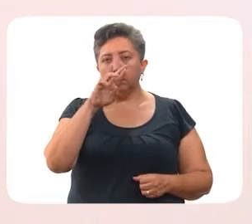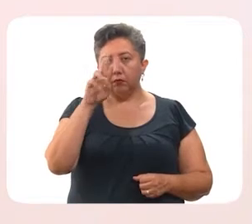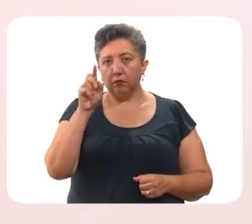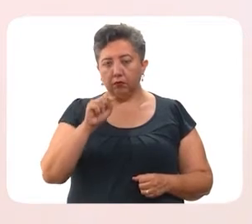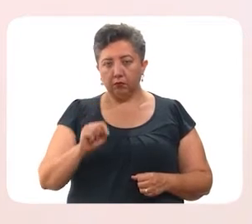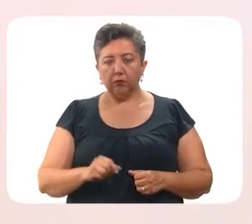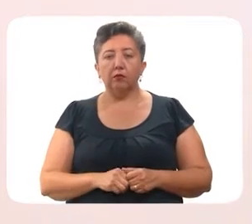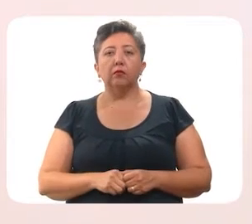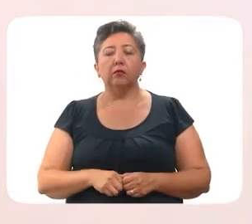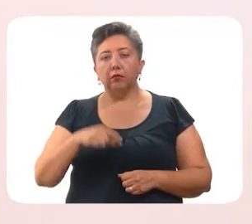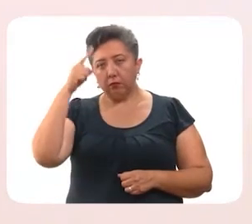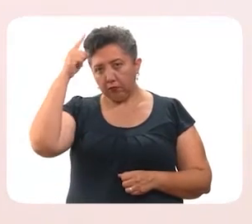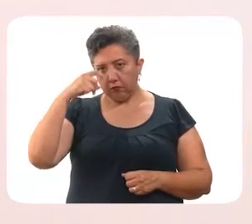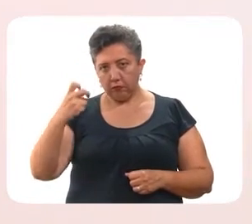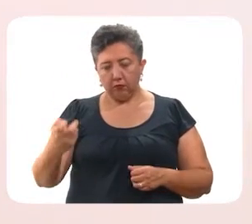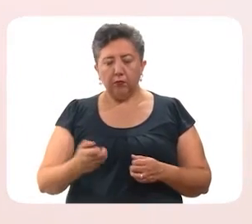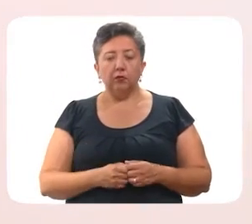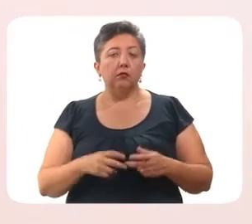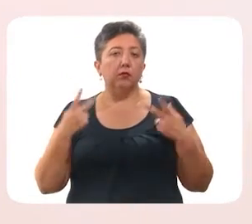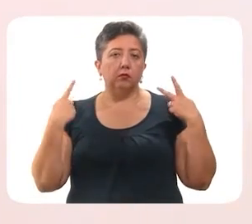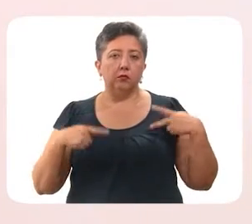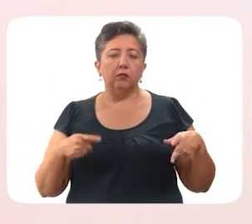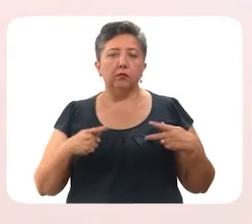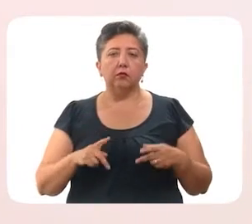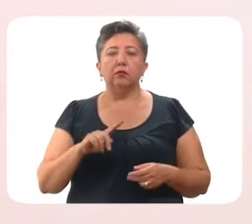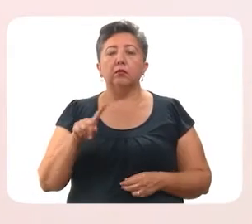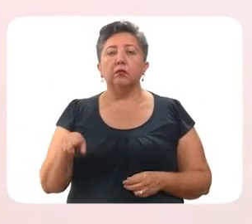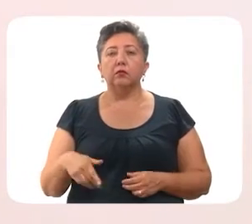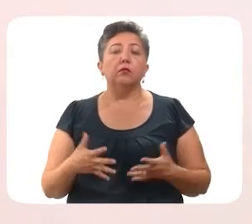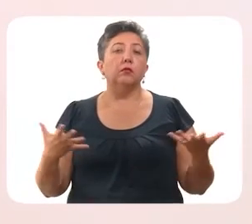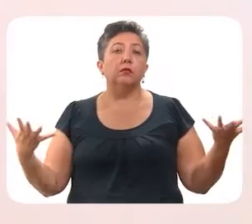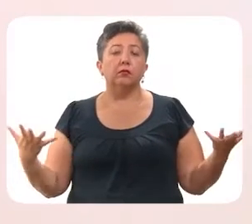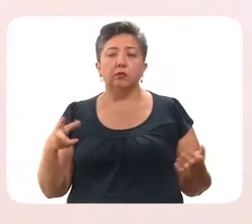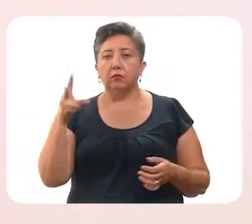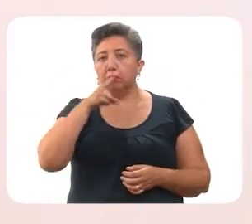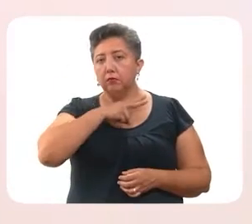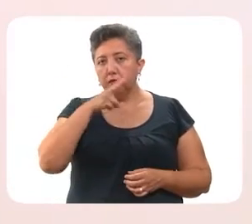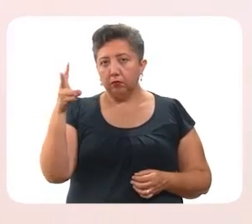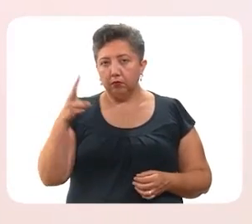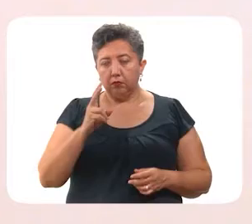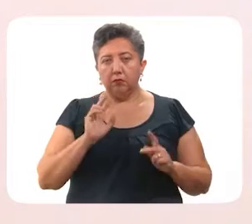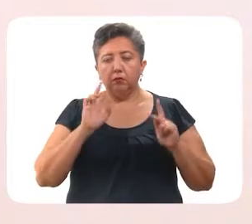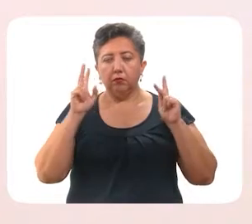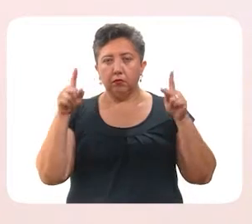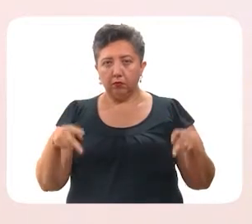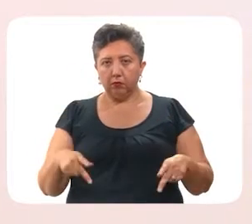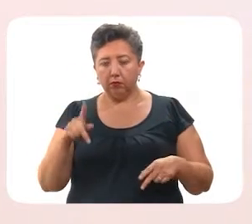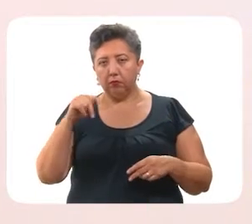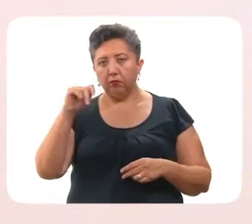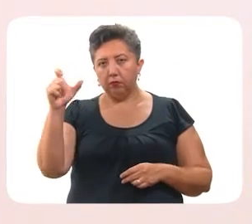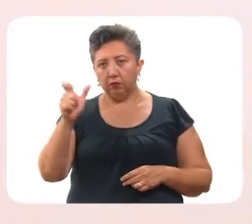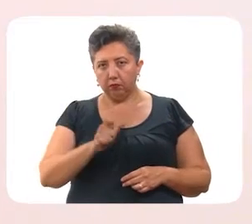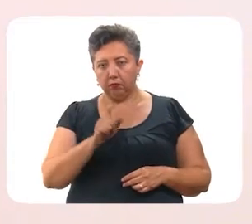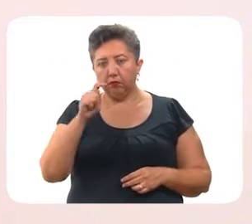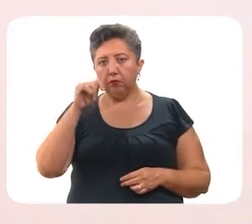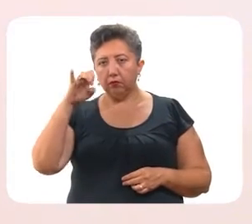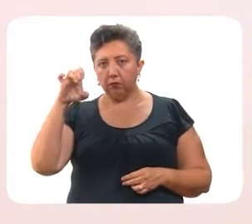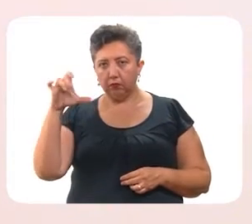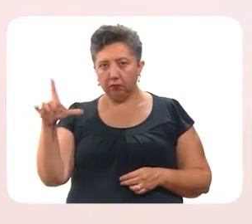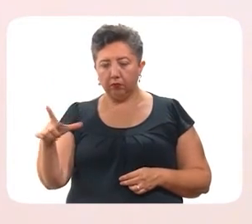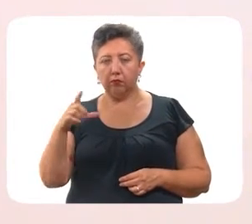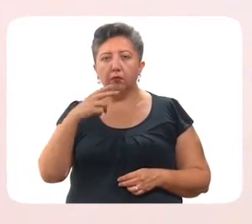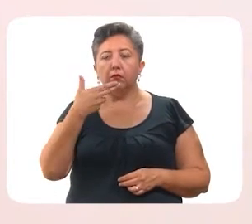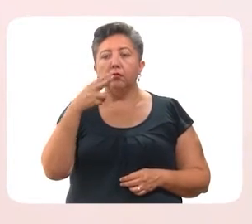senotillo, telchak, pueblo, tzonkavich, silam de bravo, kopoma, san felipi, etel rio lagartose. Besan, la ili etan utzabalu, takum, que le